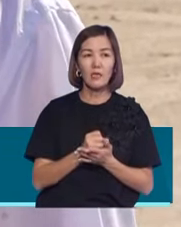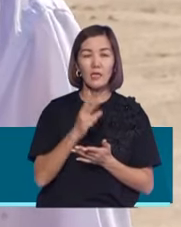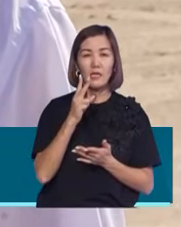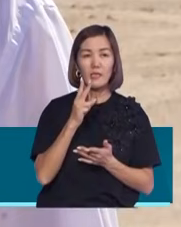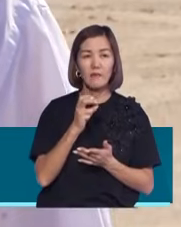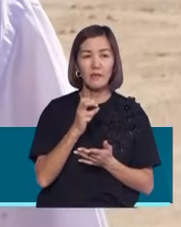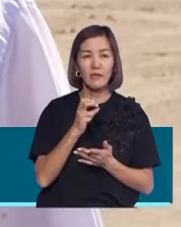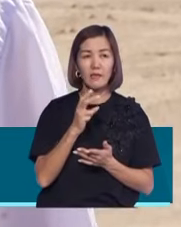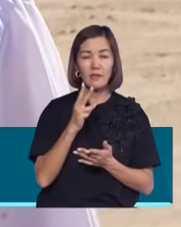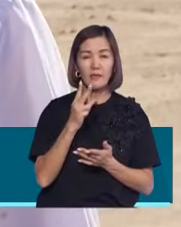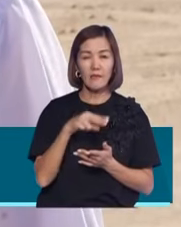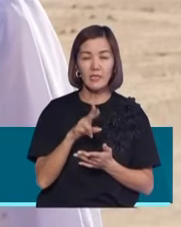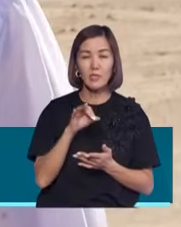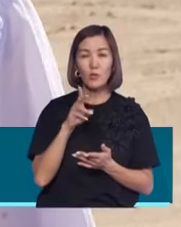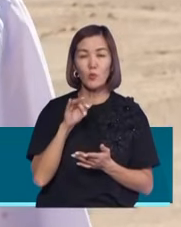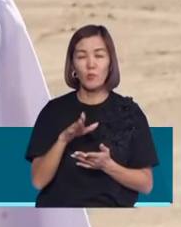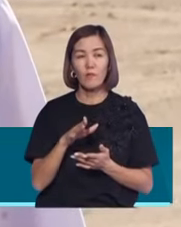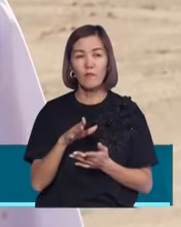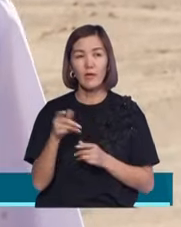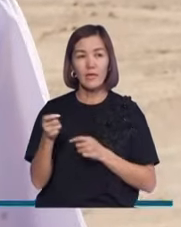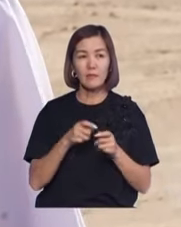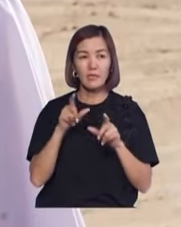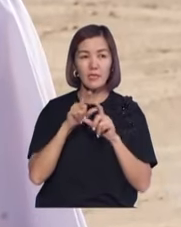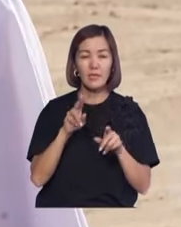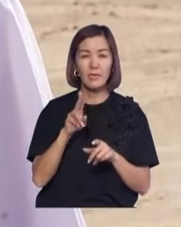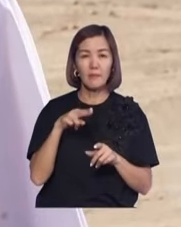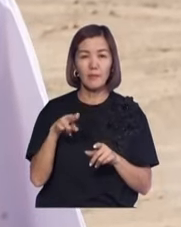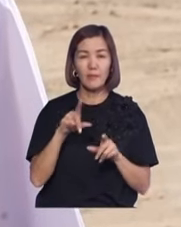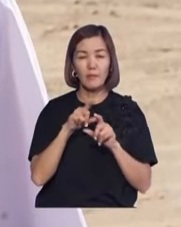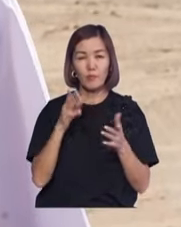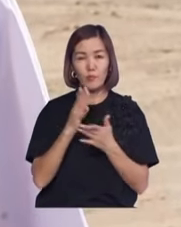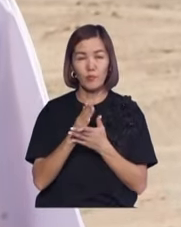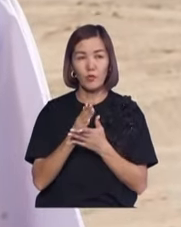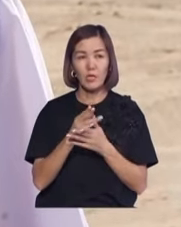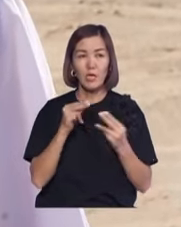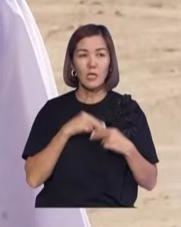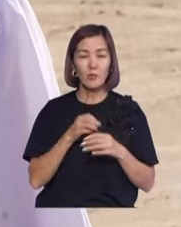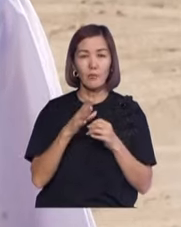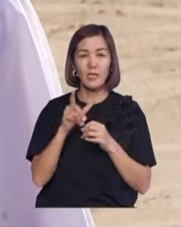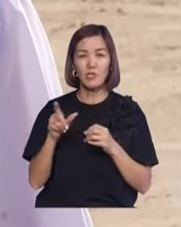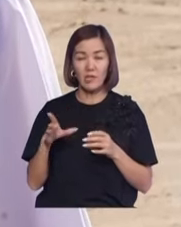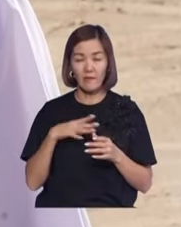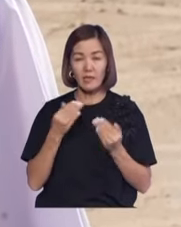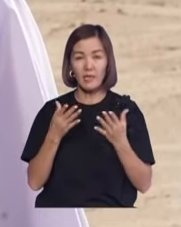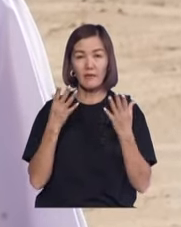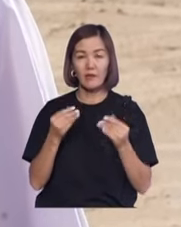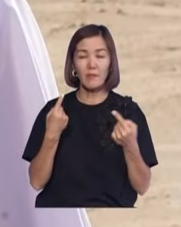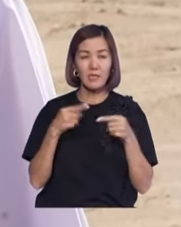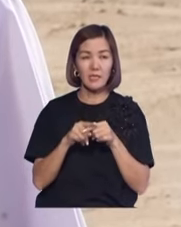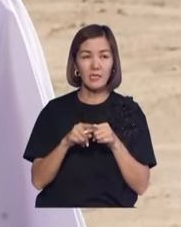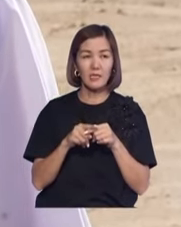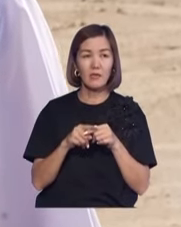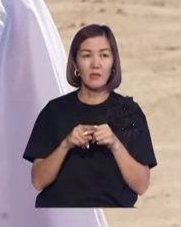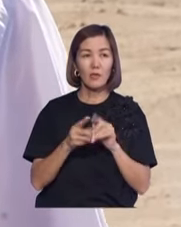будет административное здание, и КПП будет. Ну, на объекте работает 15 человек, техника. На